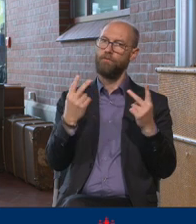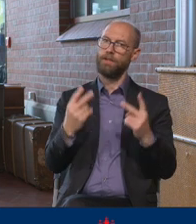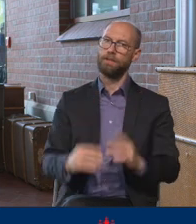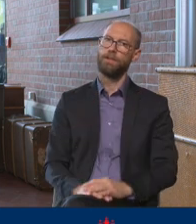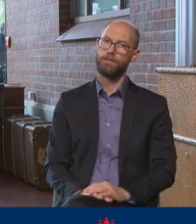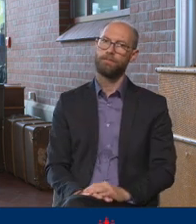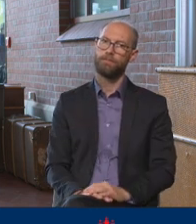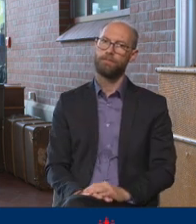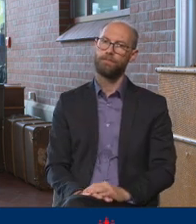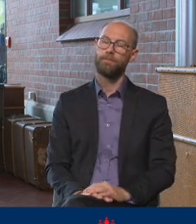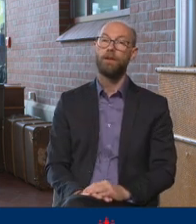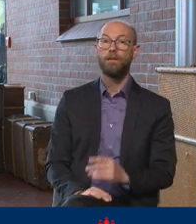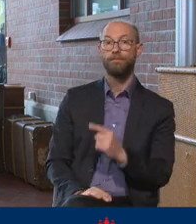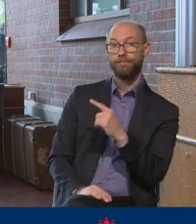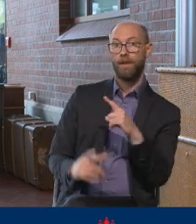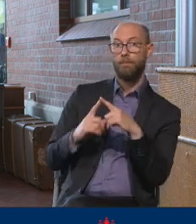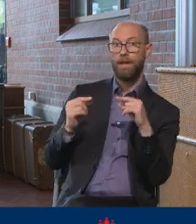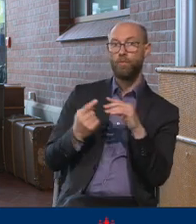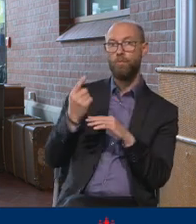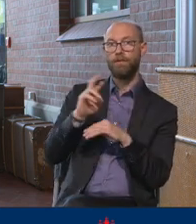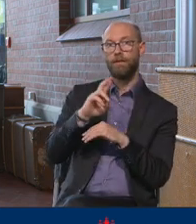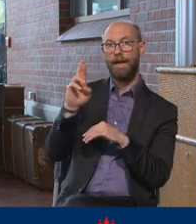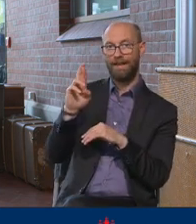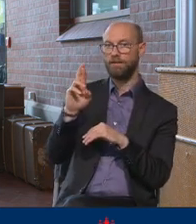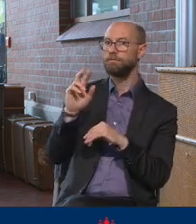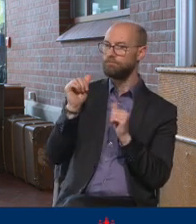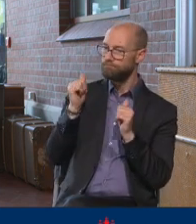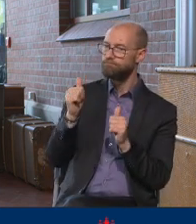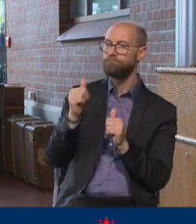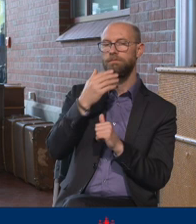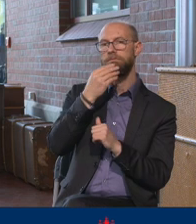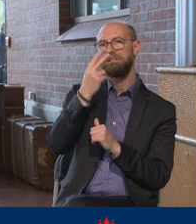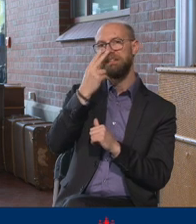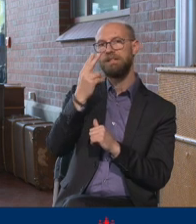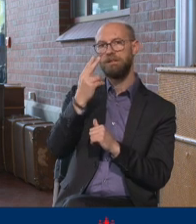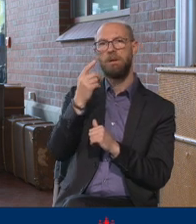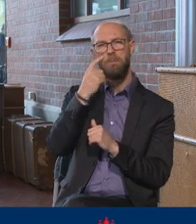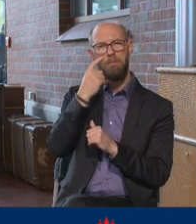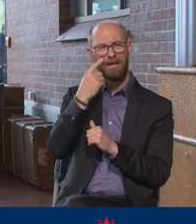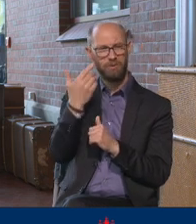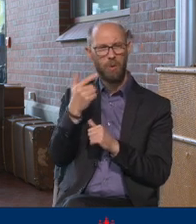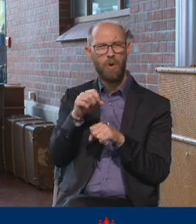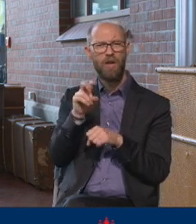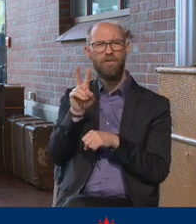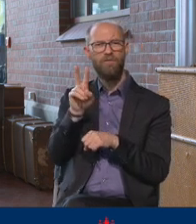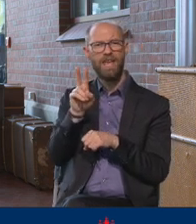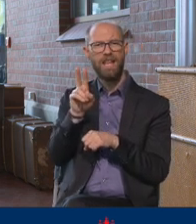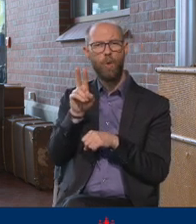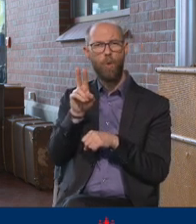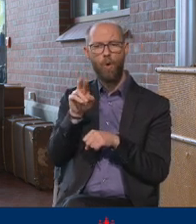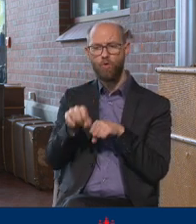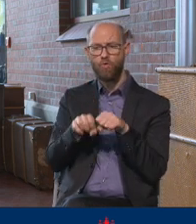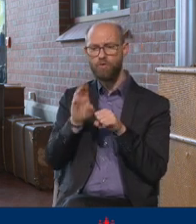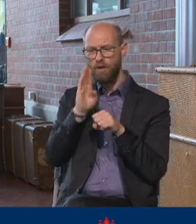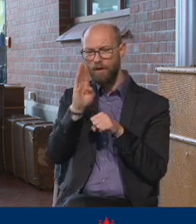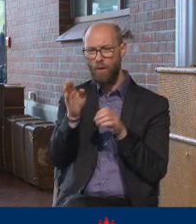hier sieht man ganz schön auf dem bild oben rechts das ist momentan der sehr beengte weg der den die veloroute an dieser stelle nur hat weil